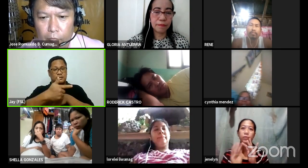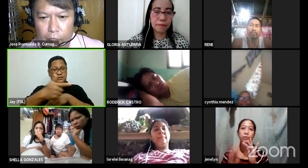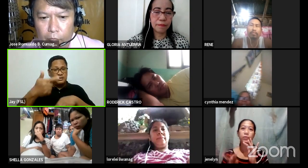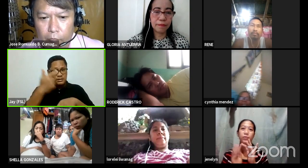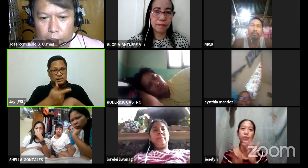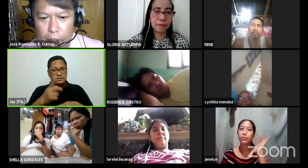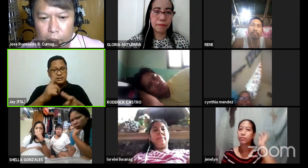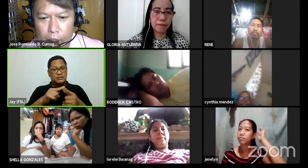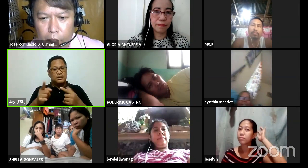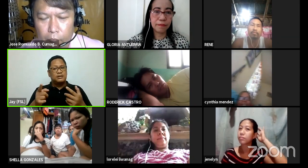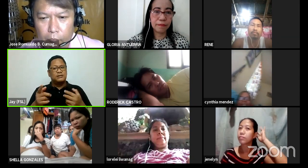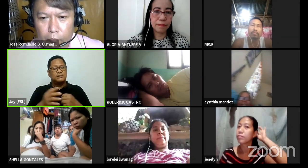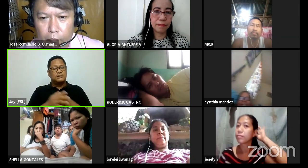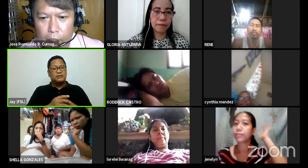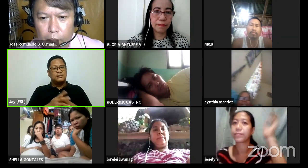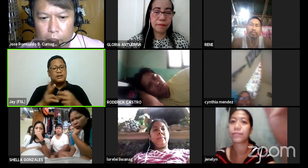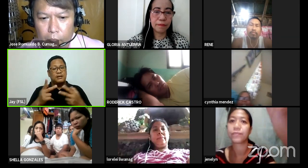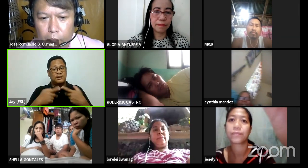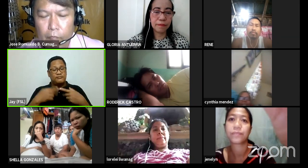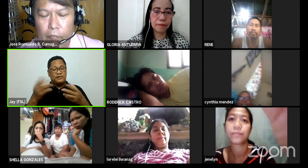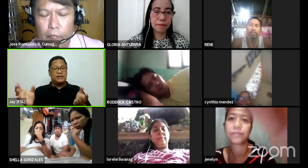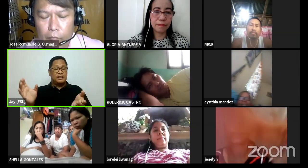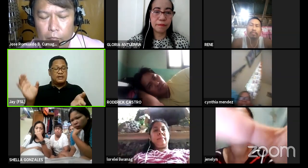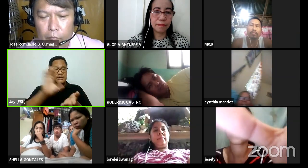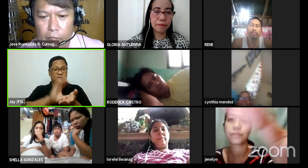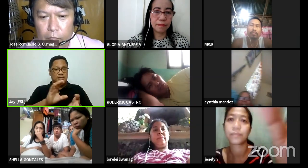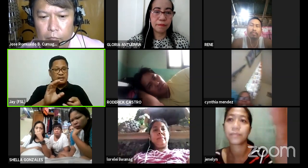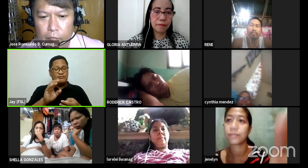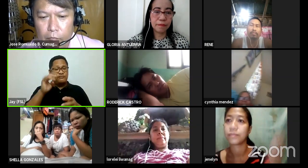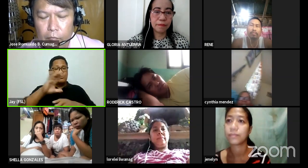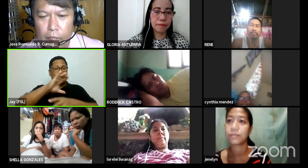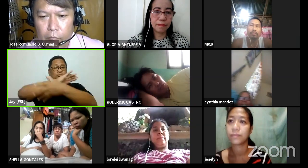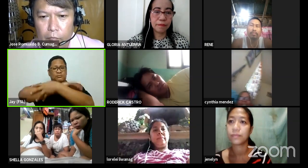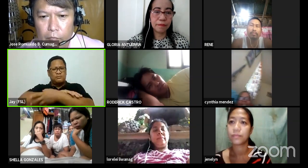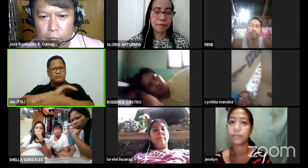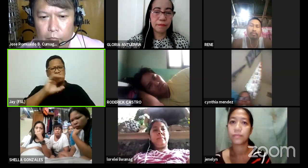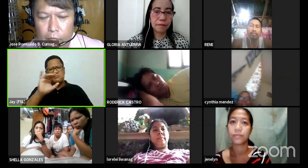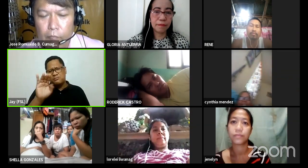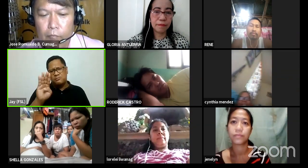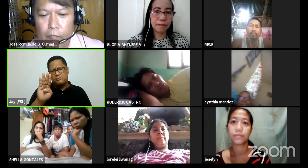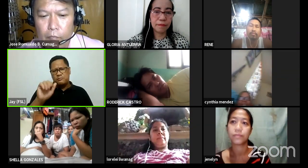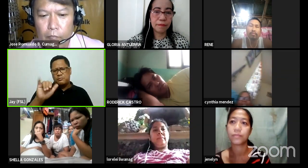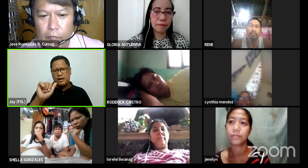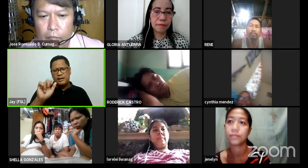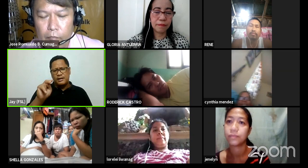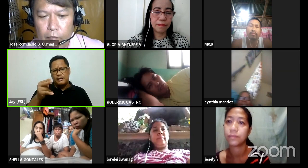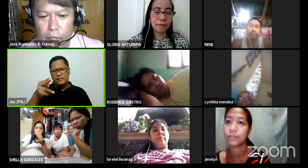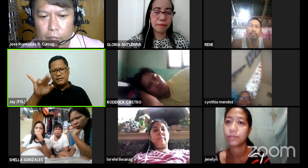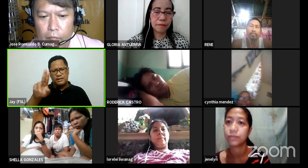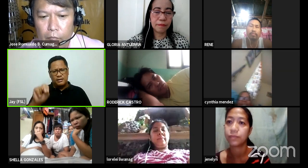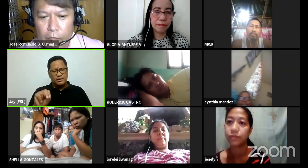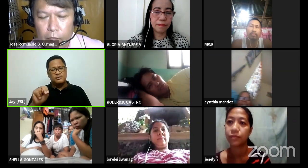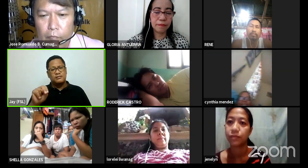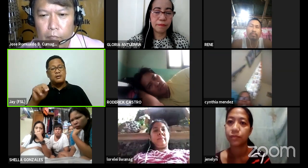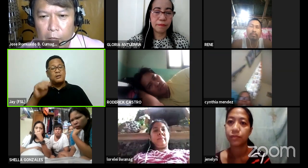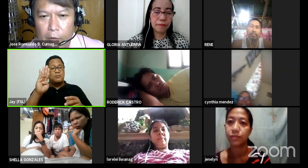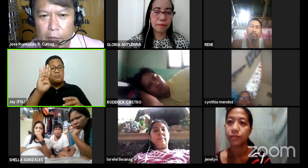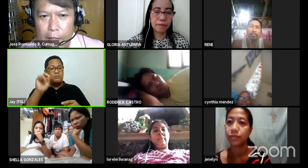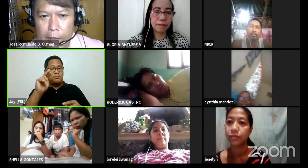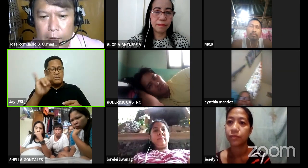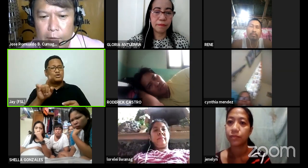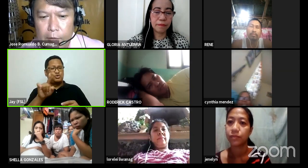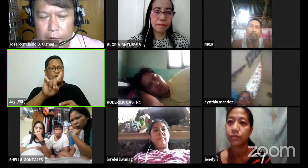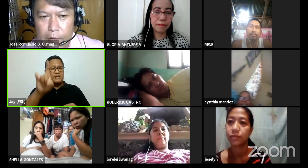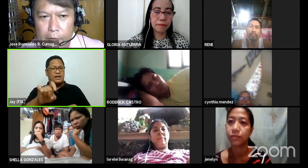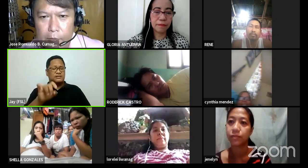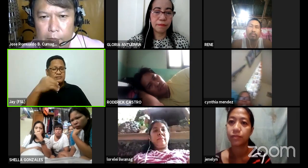Pangatlo, yung ano, mag-invest sa bayanihan bonds, siya tatawag doon, bayanihan bonds. Magtanong kayo sa banko, meron yan. Meron